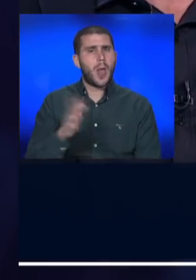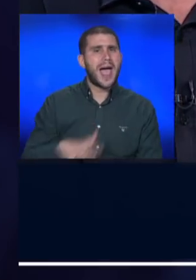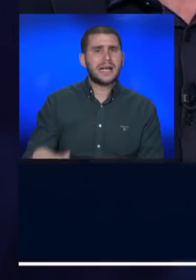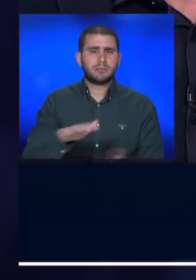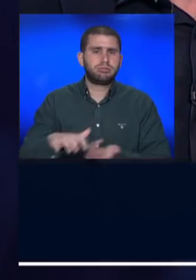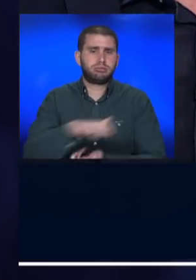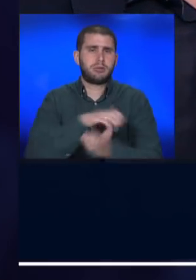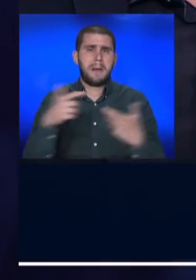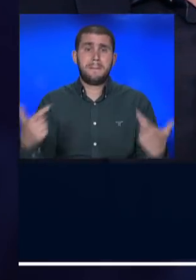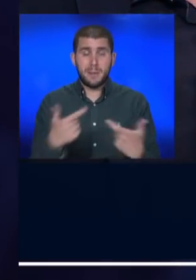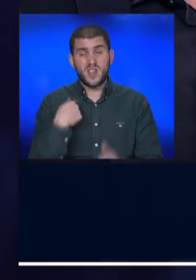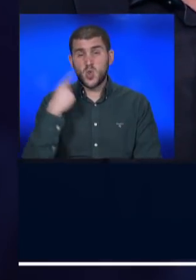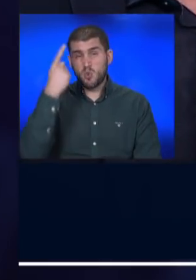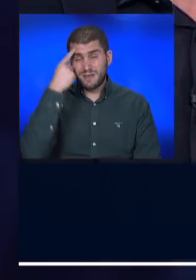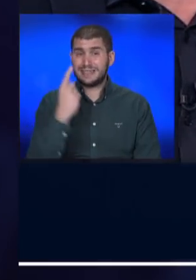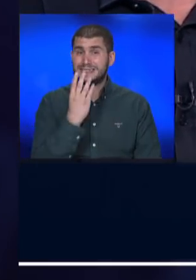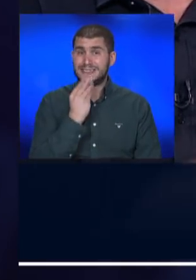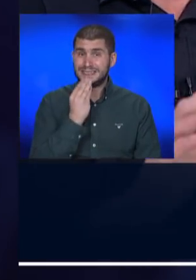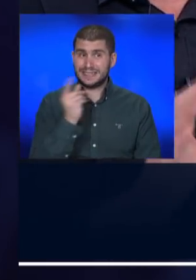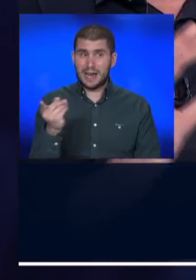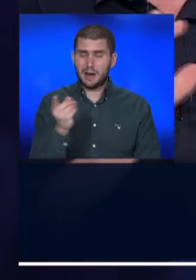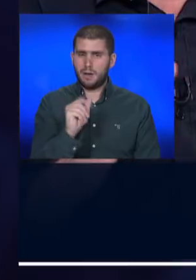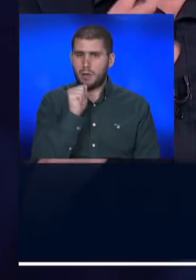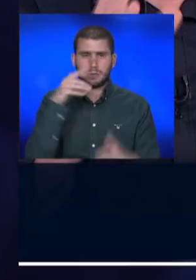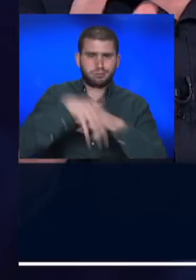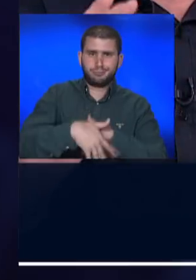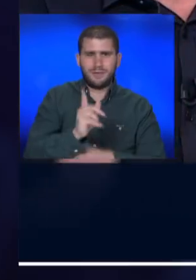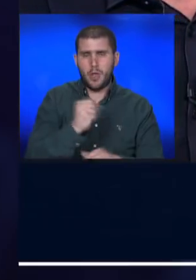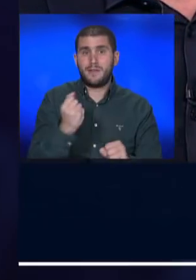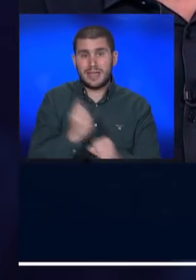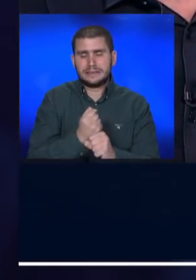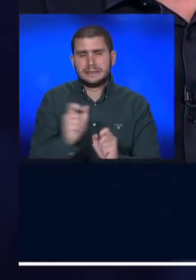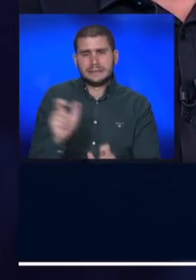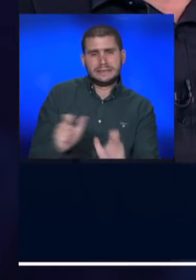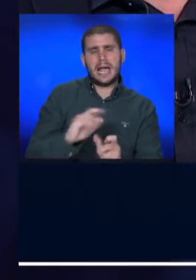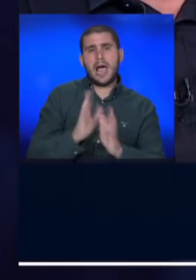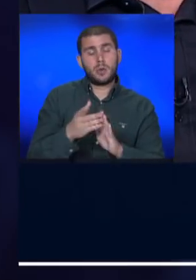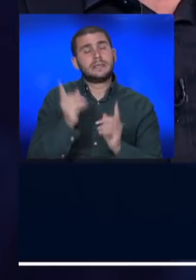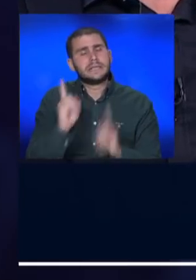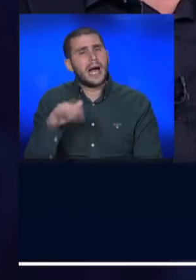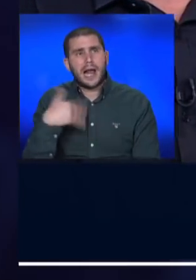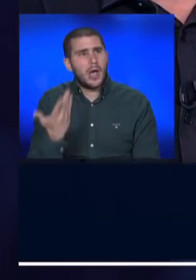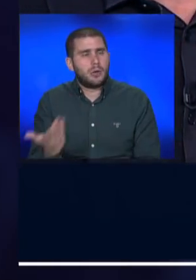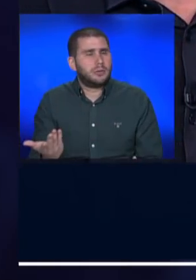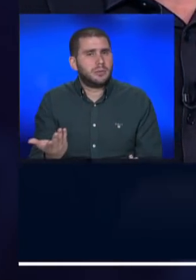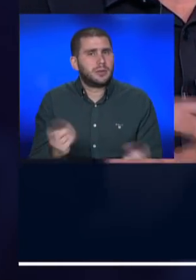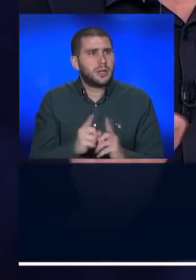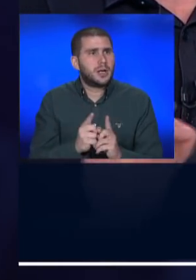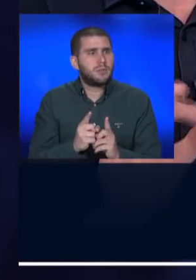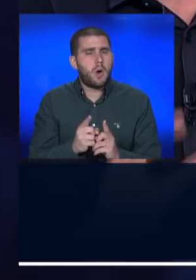חושב שישראל לא תתפתה ולא תעשה הכל. זה באמת, זה יצטרך להיות ניהוג של כל האירוע